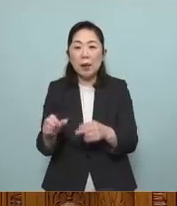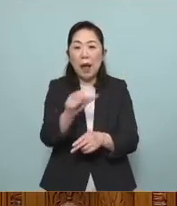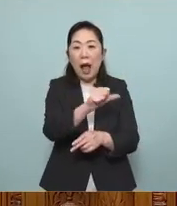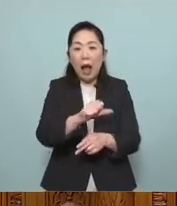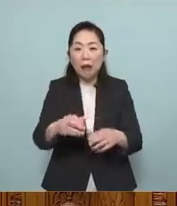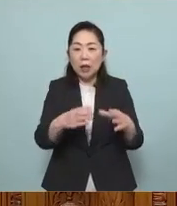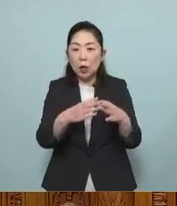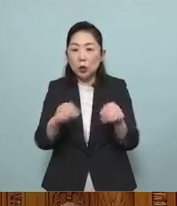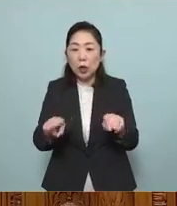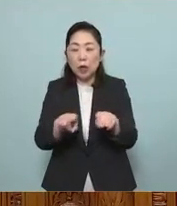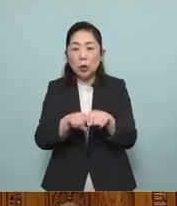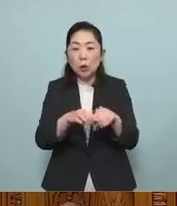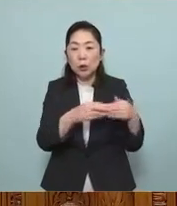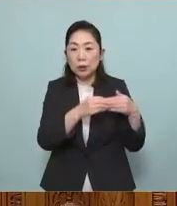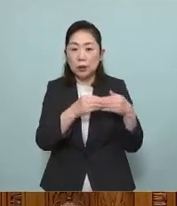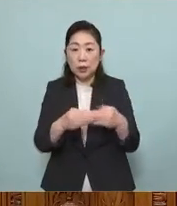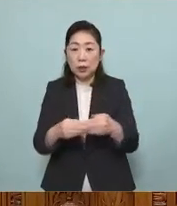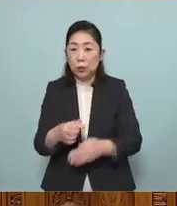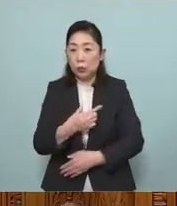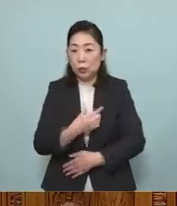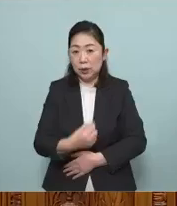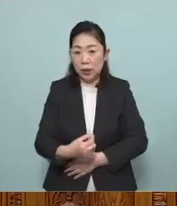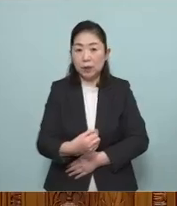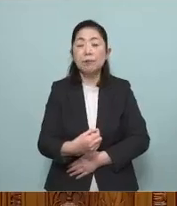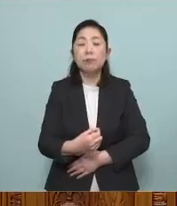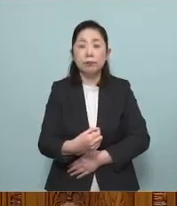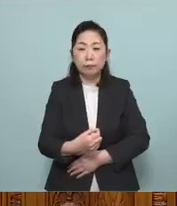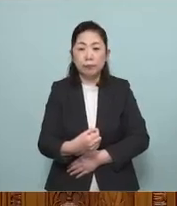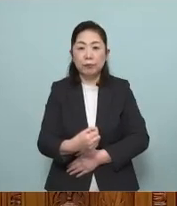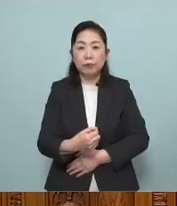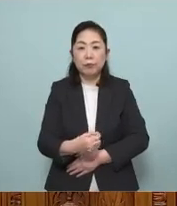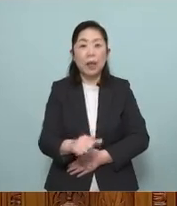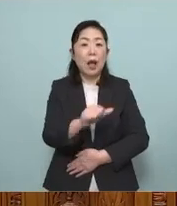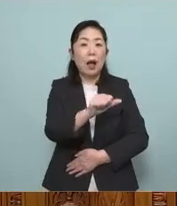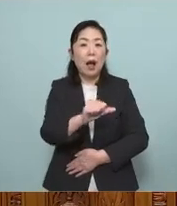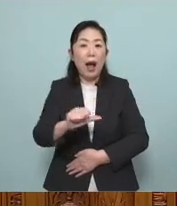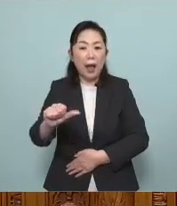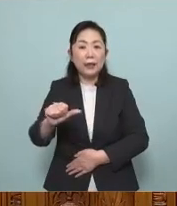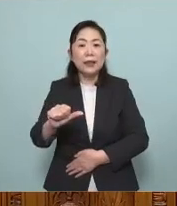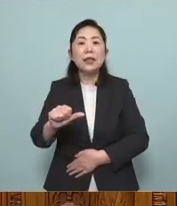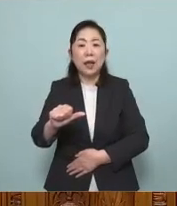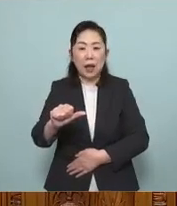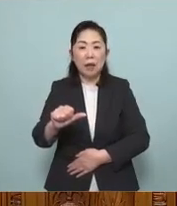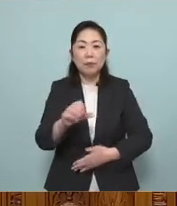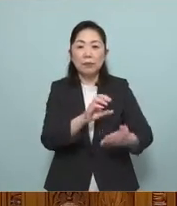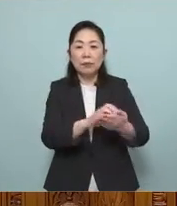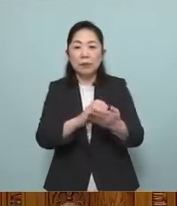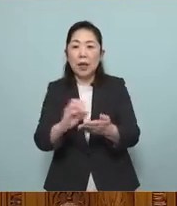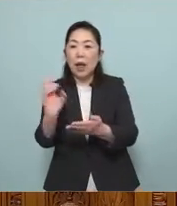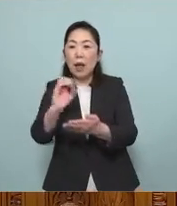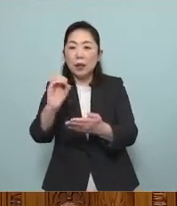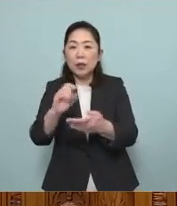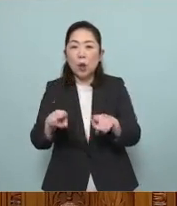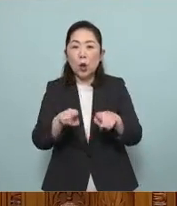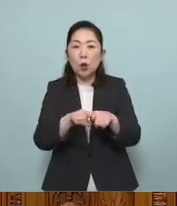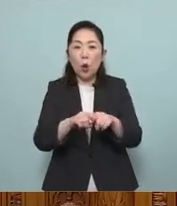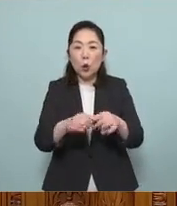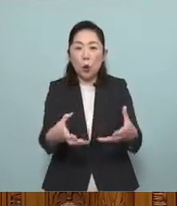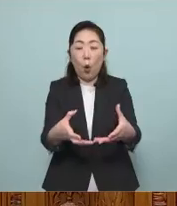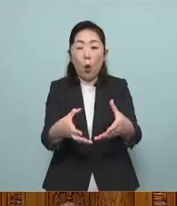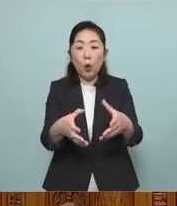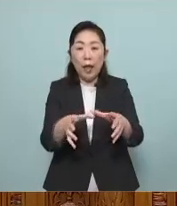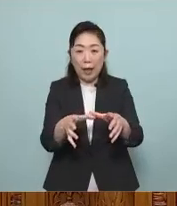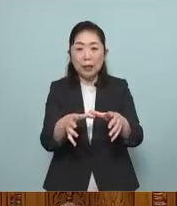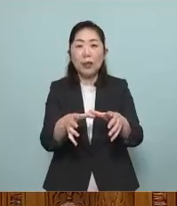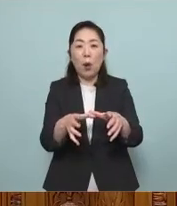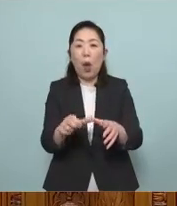ともに主導していくことです。いわばアジアゼロエミッション共同体と呼びうるものを、ア